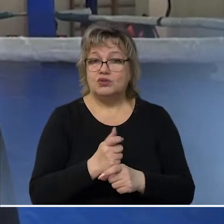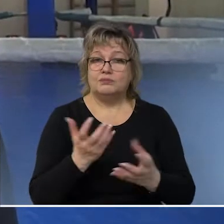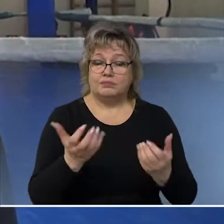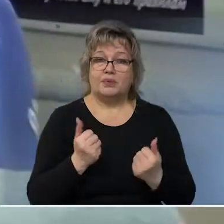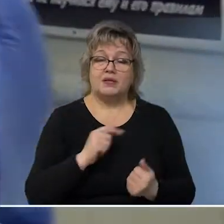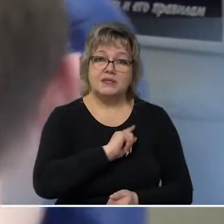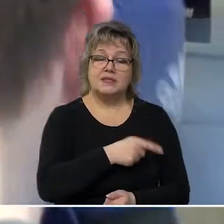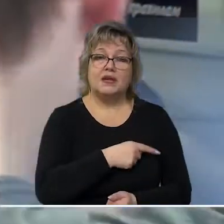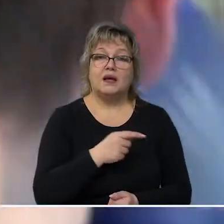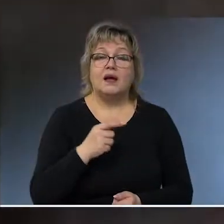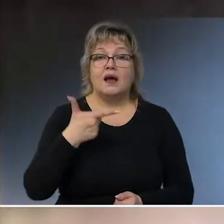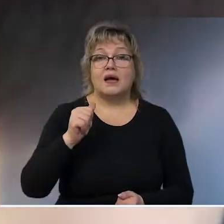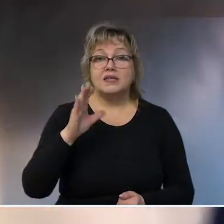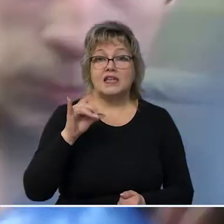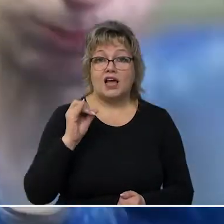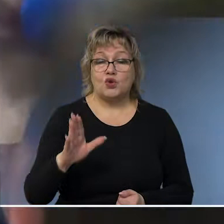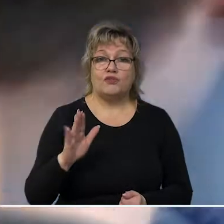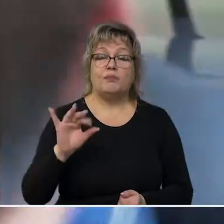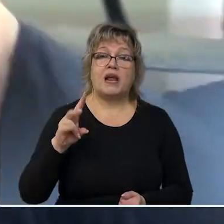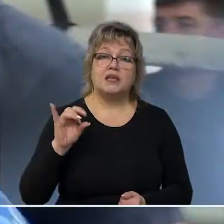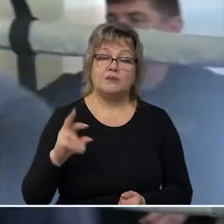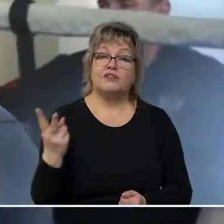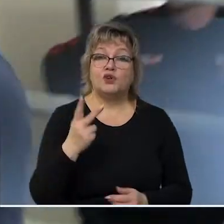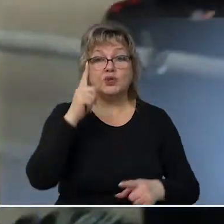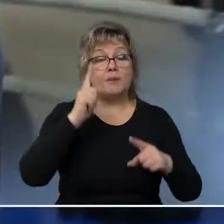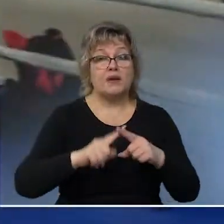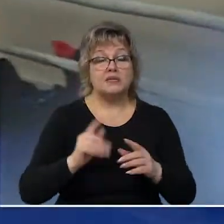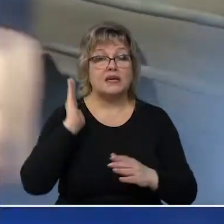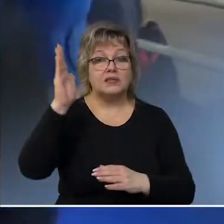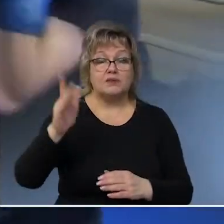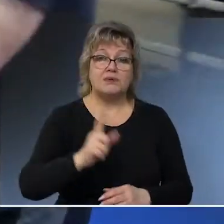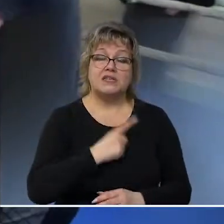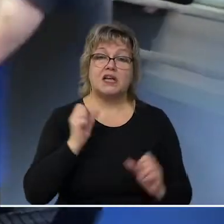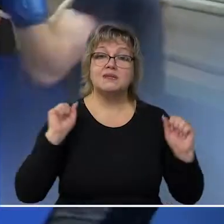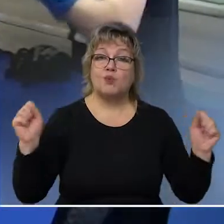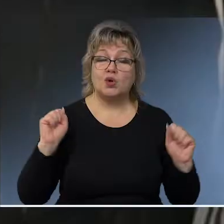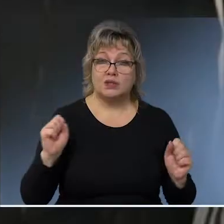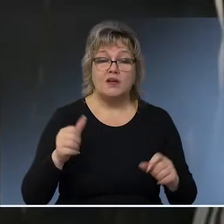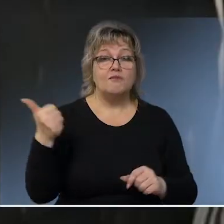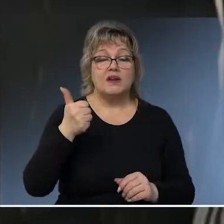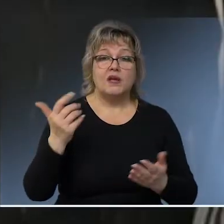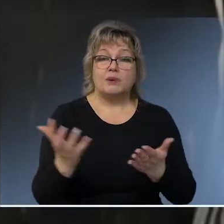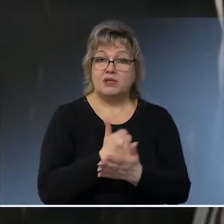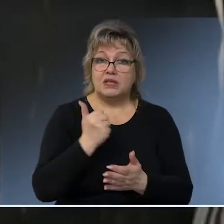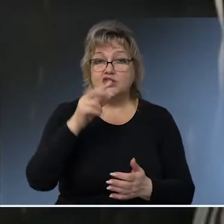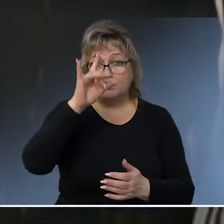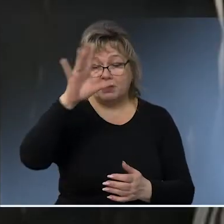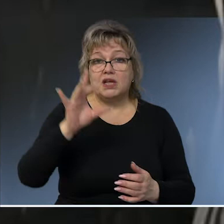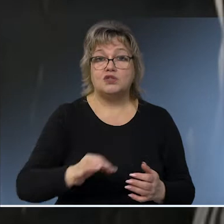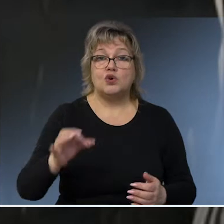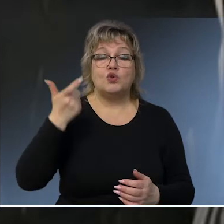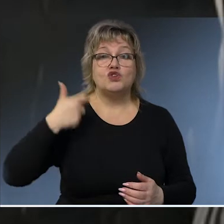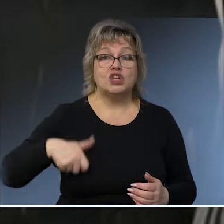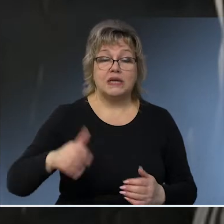сильно брал. Абдулла Гасанова и Маркади Ибрагимов – двоюродные братья, кандидаты в мастера спорта. Впервые победили на чемпионате